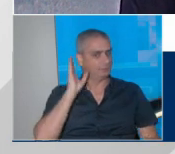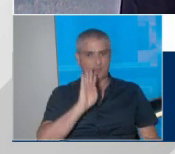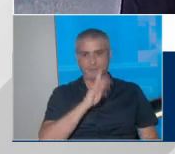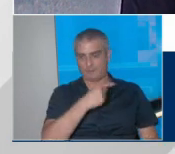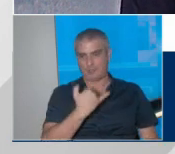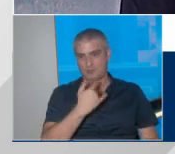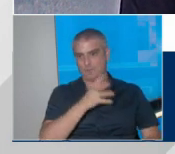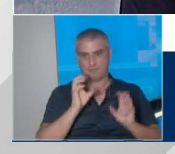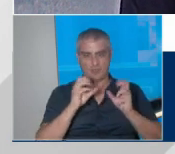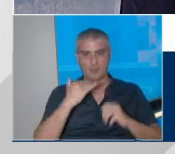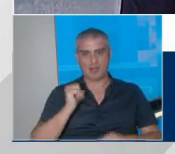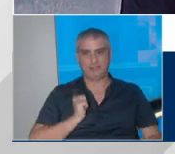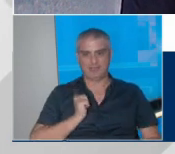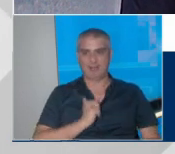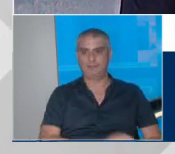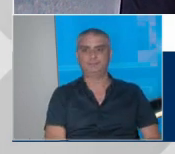נתניהו היום בגלי צהל, הנה.